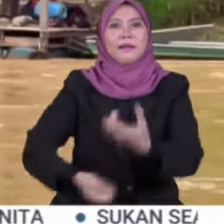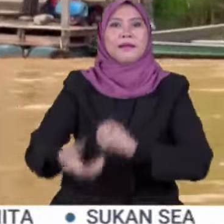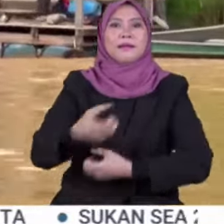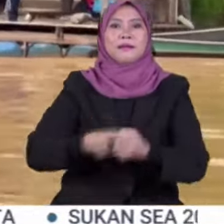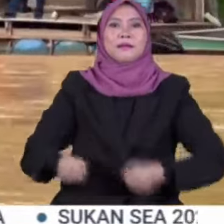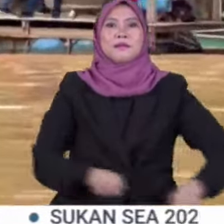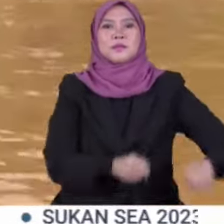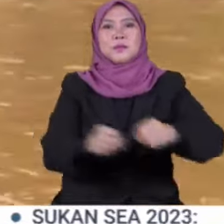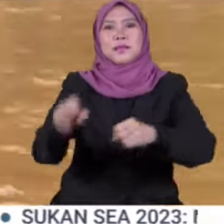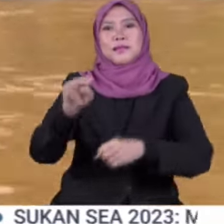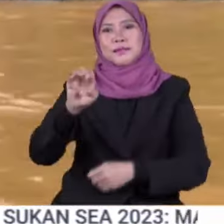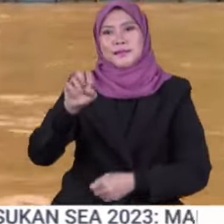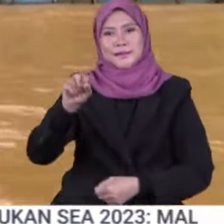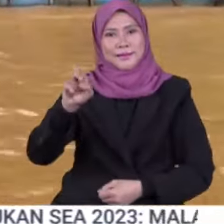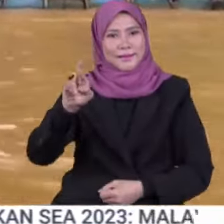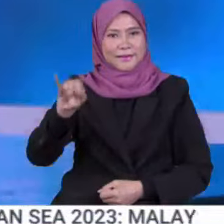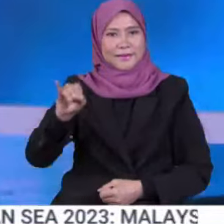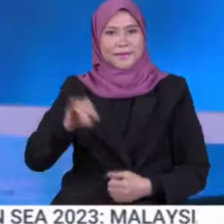Nenggiri.